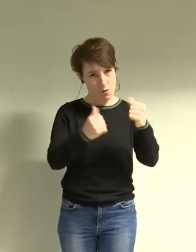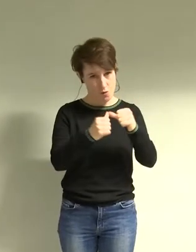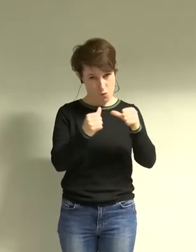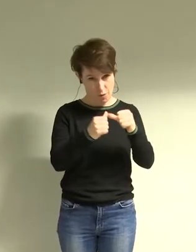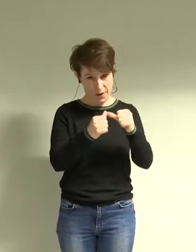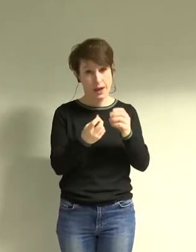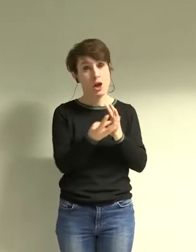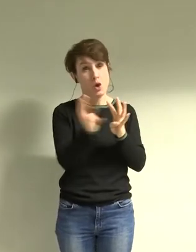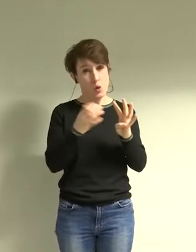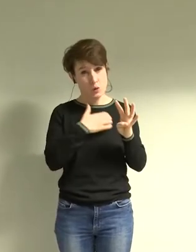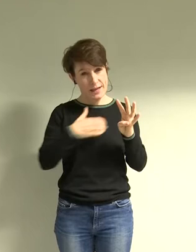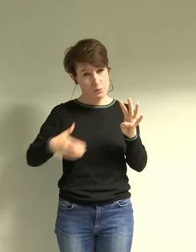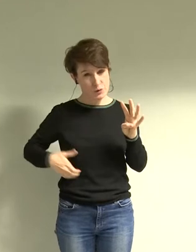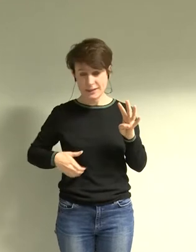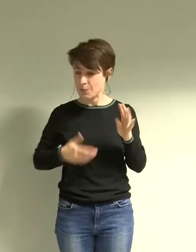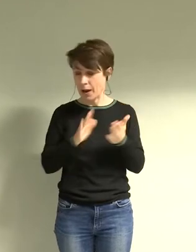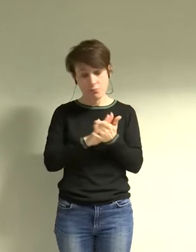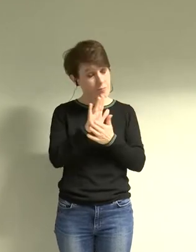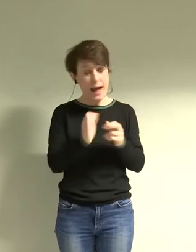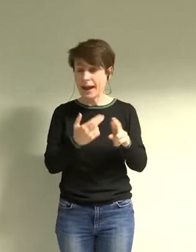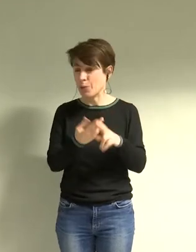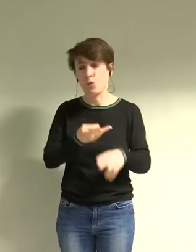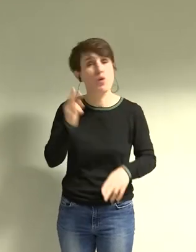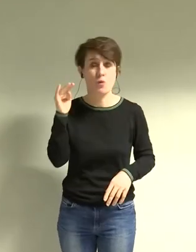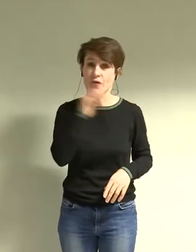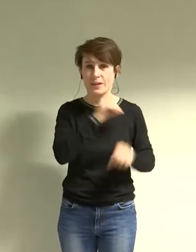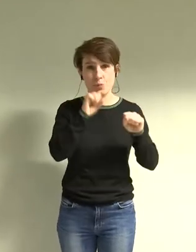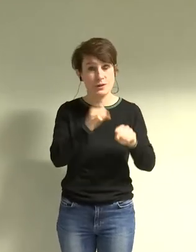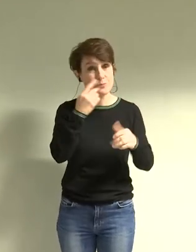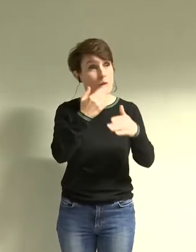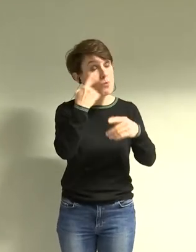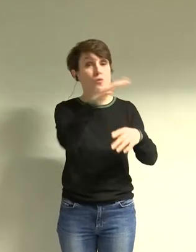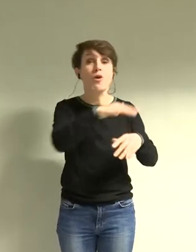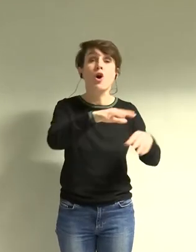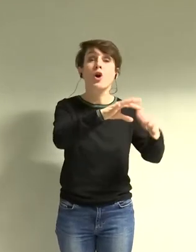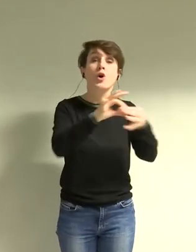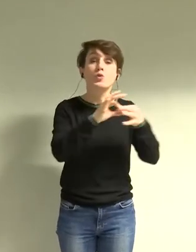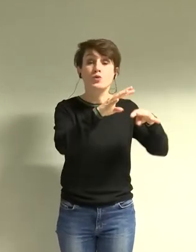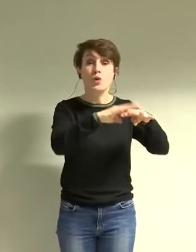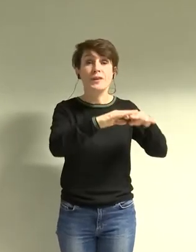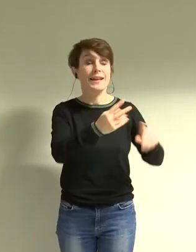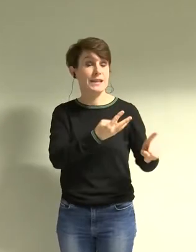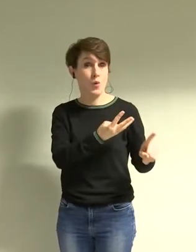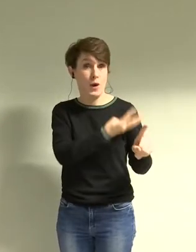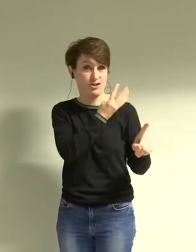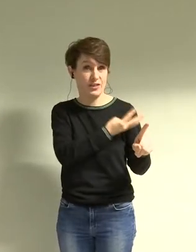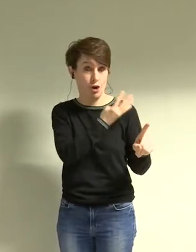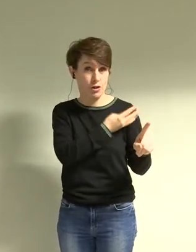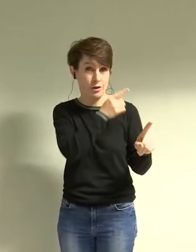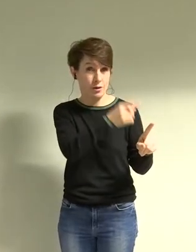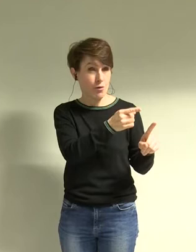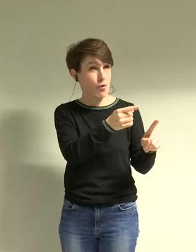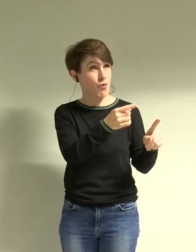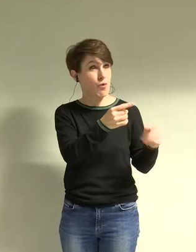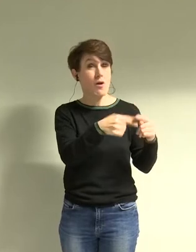concernés à répondre le plus rapidement possible aux habitants du secteur washington qui ont écrit le 20 décembre dernier à la maire adjointe du